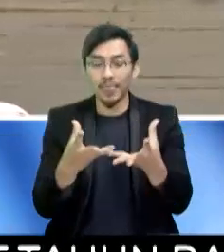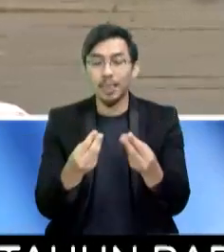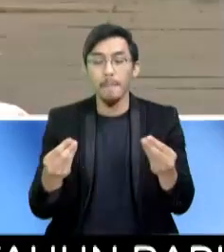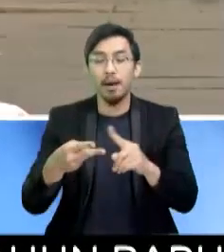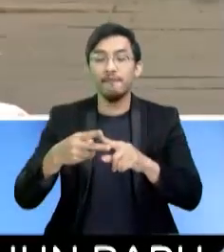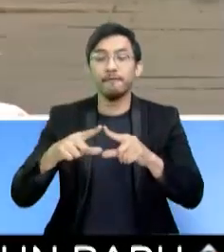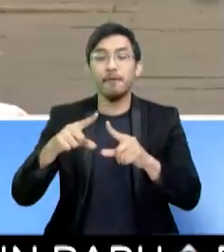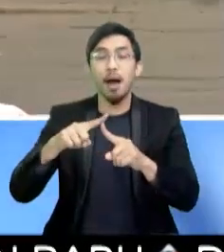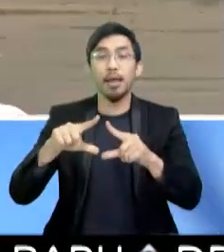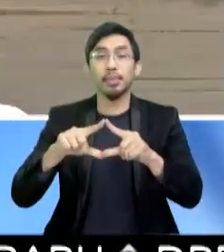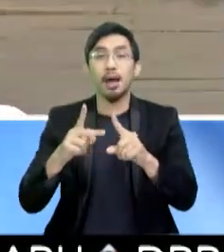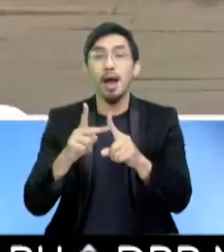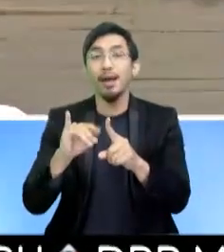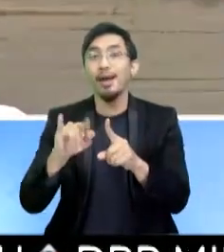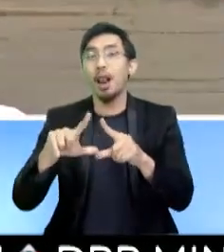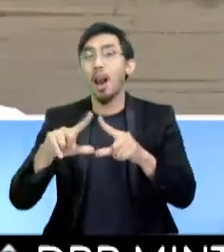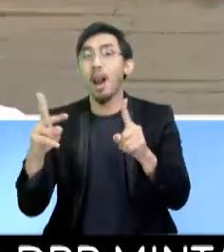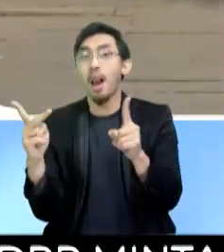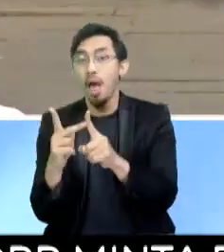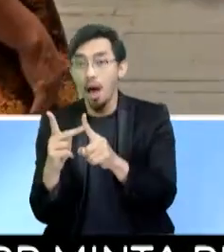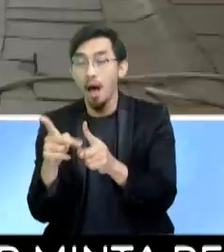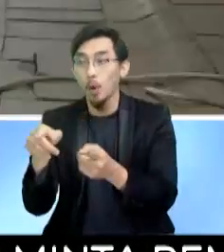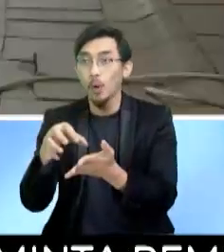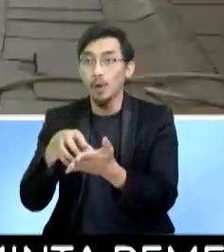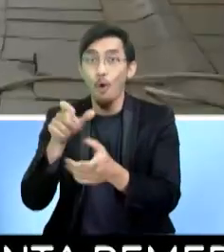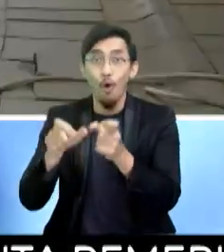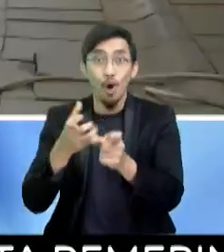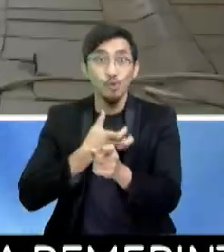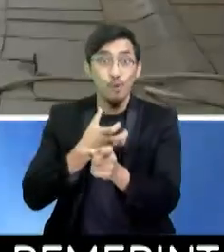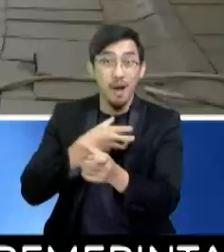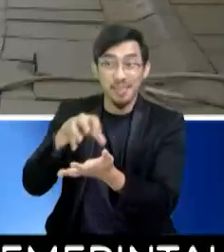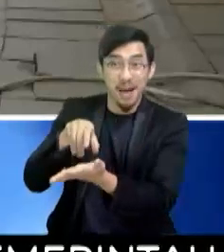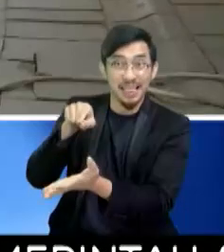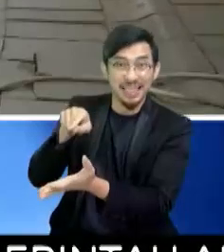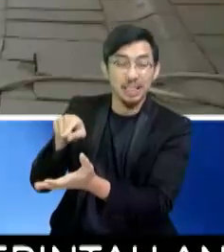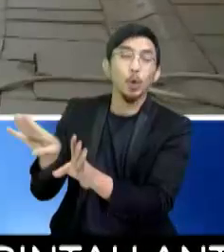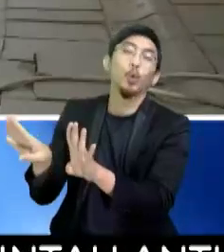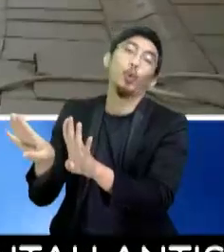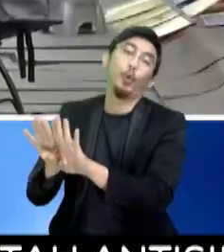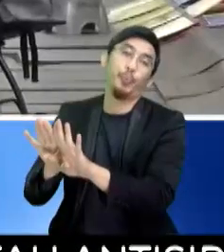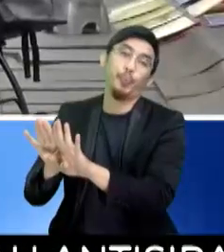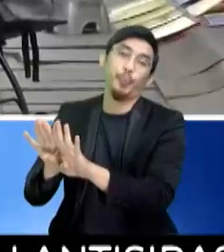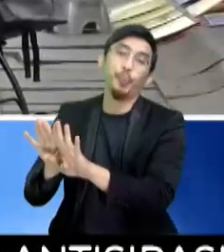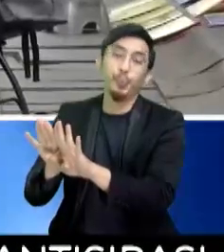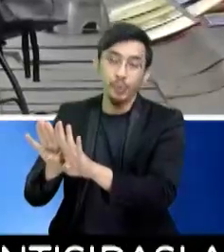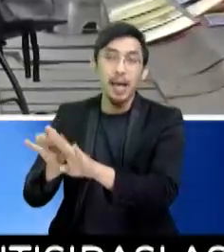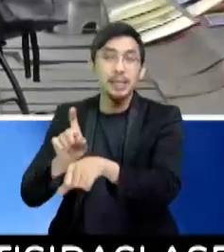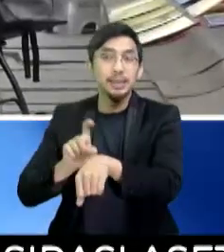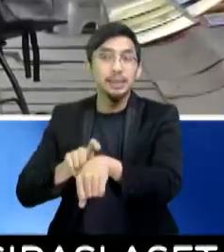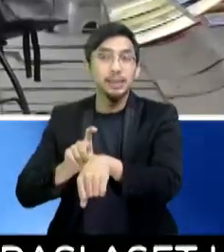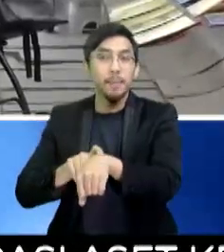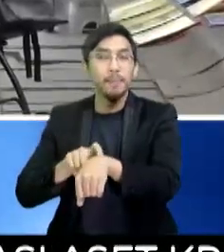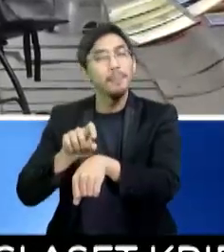tempat favorit destinasi pengunjung di wisata Kota Tua, ini ditutup sejak tanggal 31 hingga